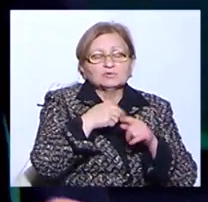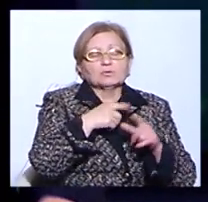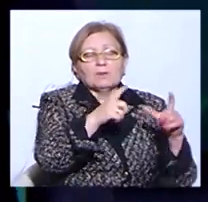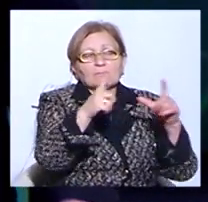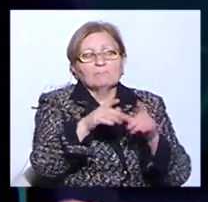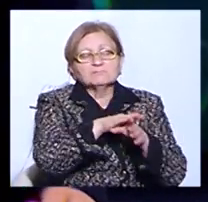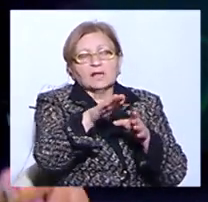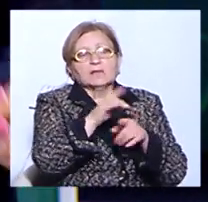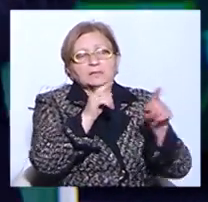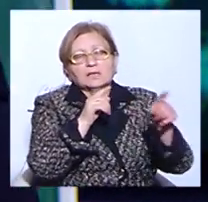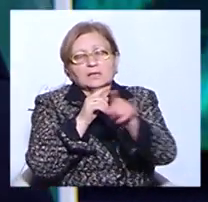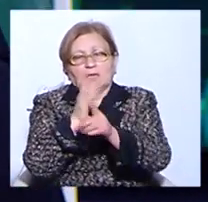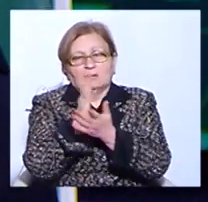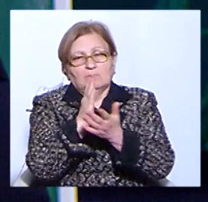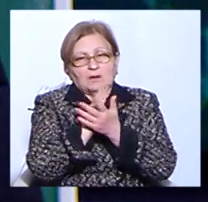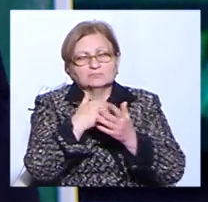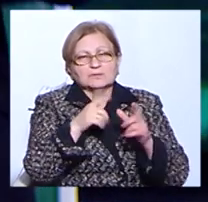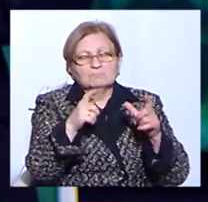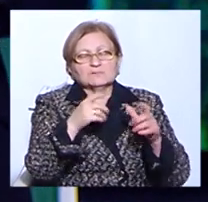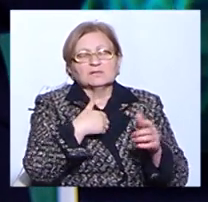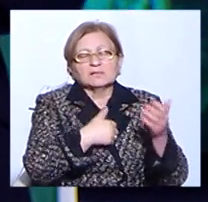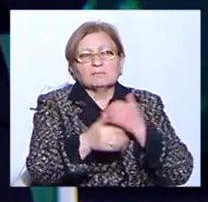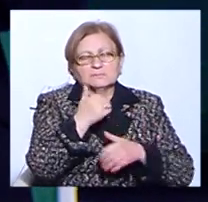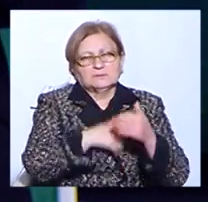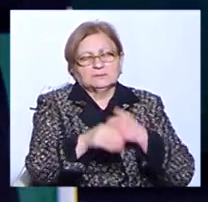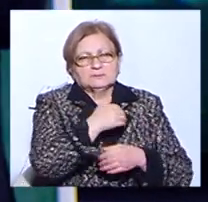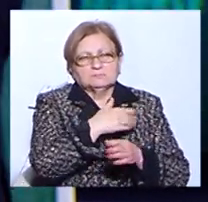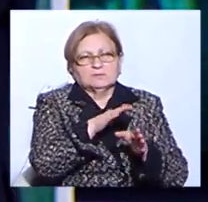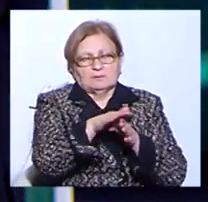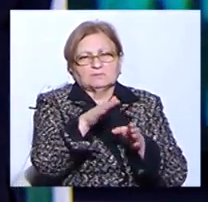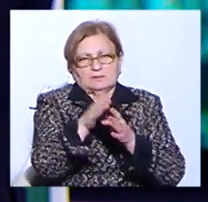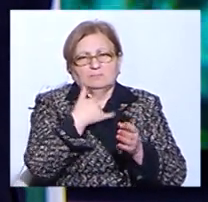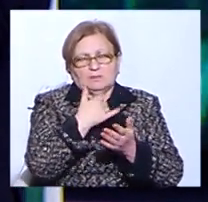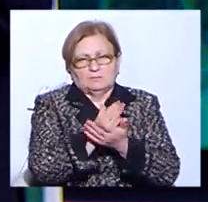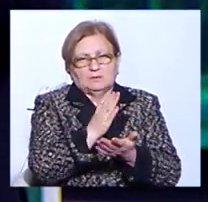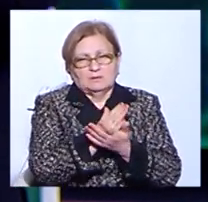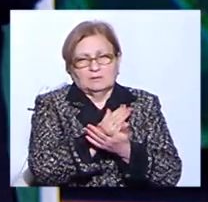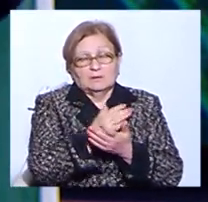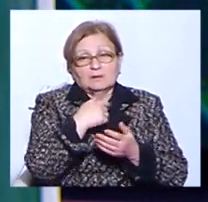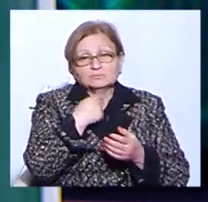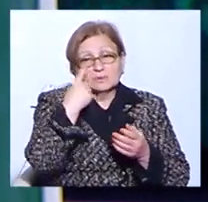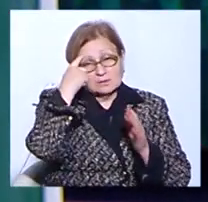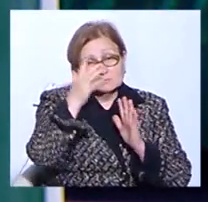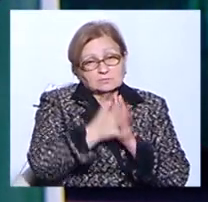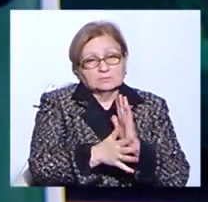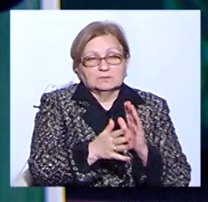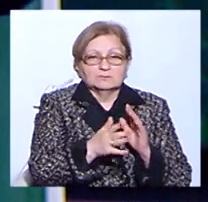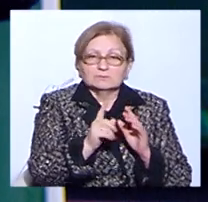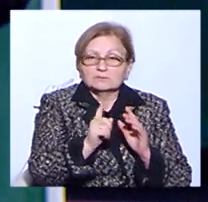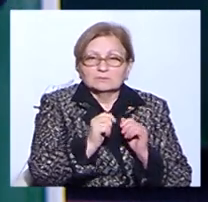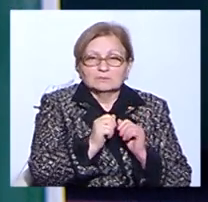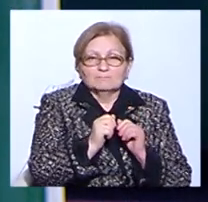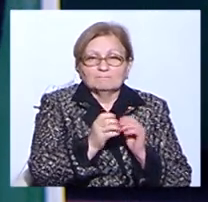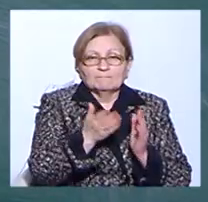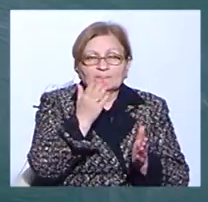ამაკ და მეოთხე მთელიც ამაკ. ეს მთელები მაგ რამდენიც სურს იმდენი. ჩვენ კარგად ხვდებით, რომ